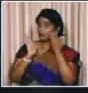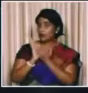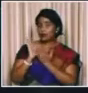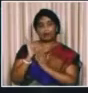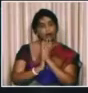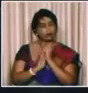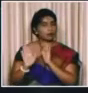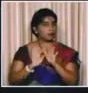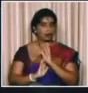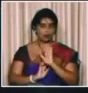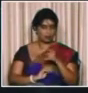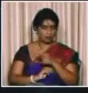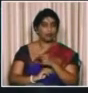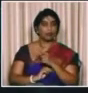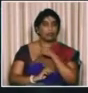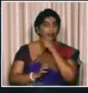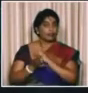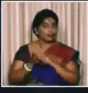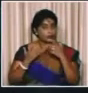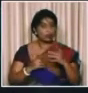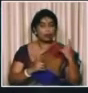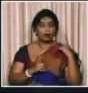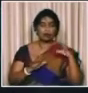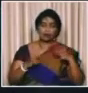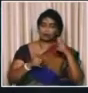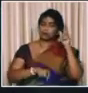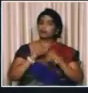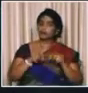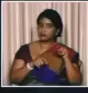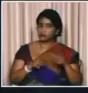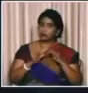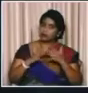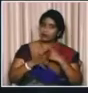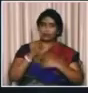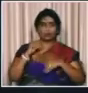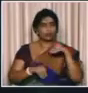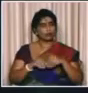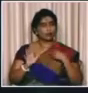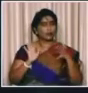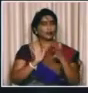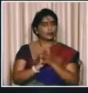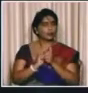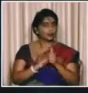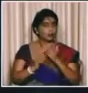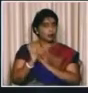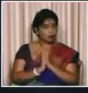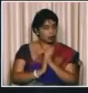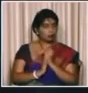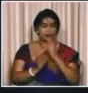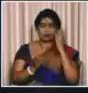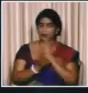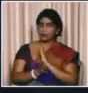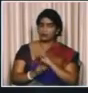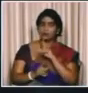අයිතිය මැඩපවත්වන්න එපා විශ්‍රාම ගියාට පස්සේ හමුදාවේ කවර හෝර නිලධාරියකට කවරෝ දේශපාලන ව්‍යාපාරකයක සම්බන්ධ වෙලා වැඩ කරන්න තියෙන අයිතිය අකුල් වෙලන්න